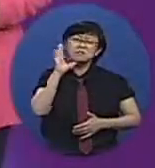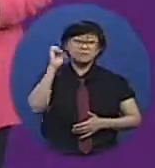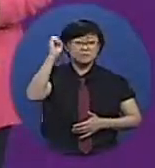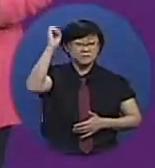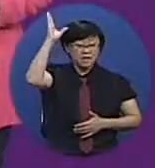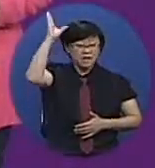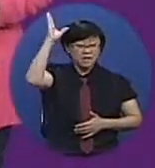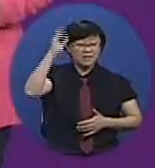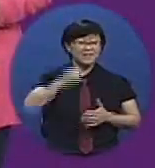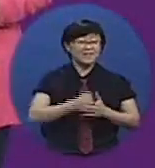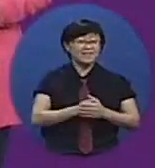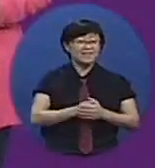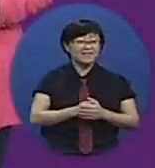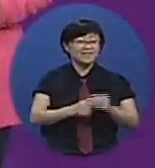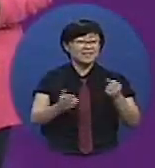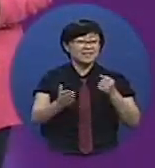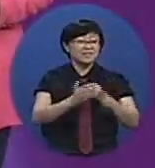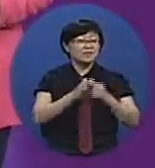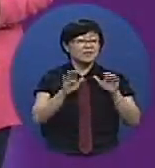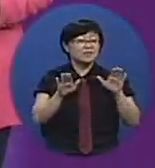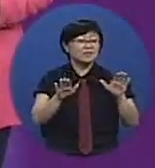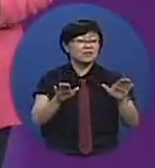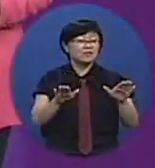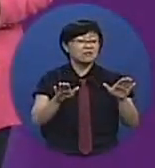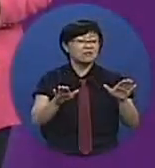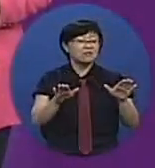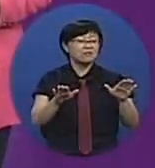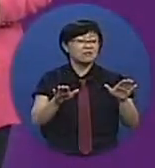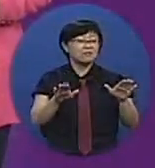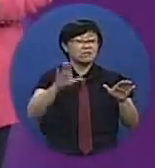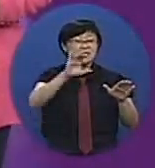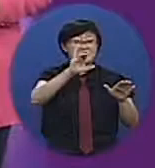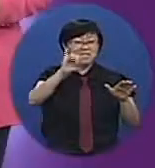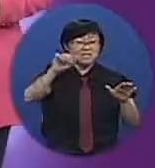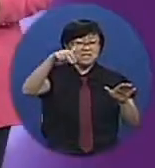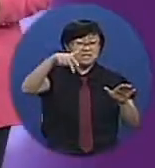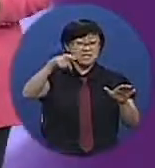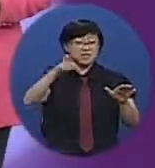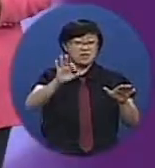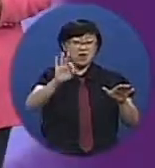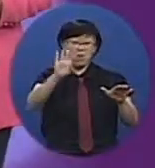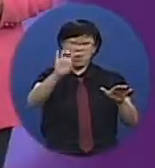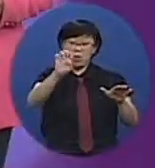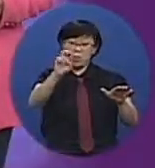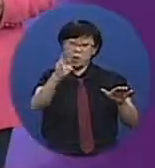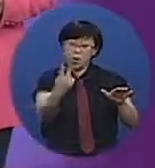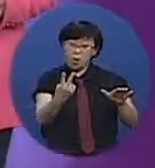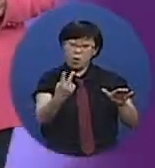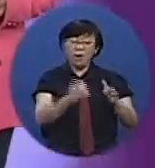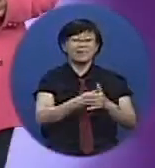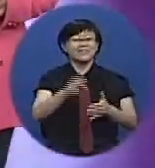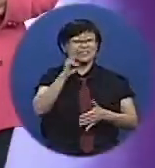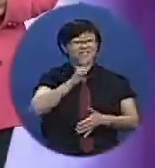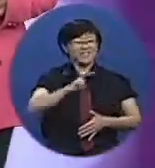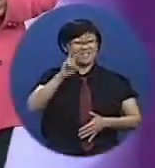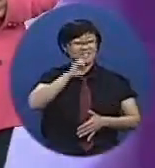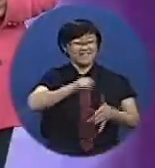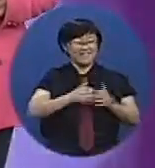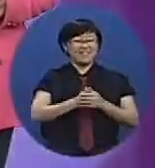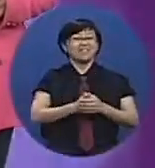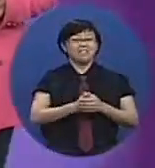잊어버려버려요. 그러시죠, 예. 네. 예, 그래서 그, 이정표라는 걸 그 짤막하니까 아~ 예. 네. 길 잃은